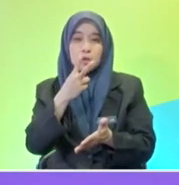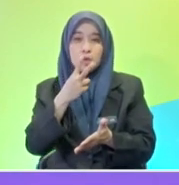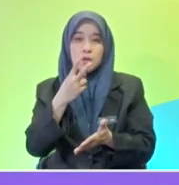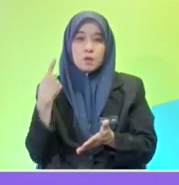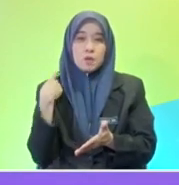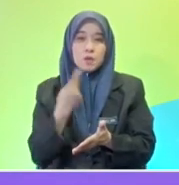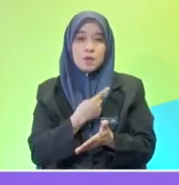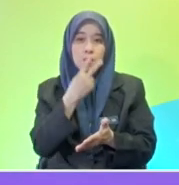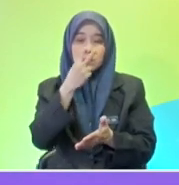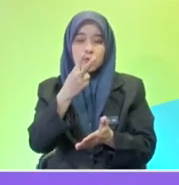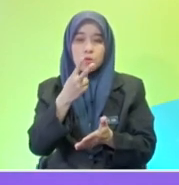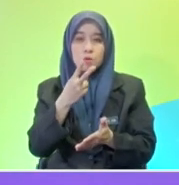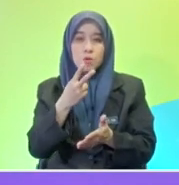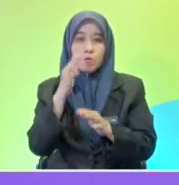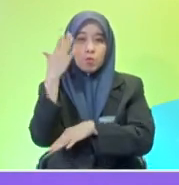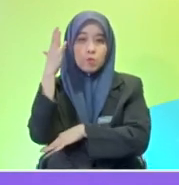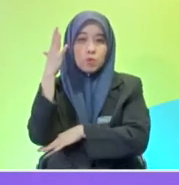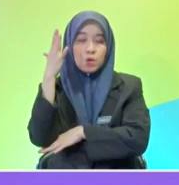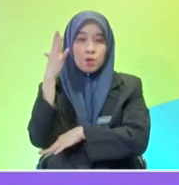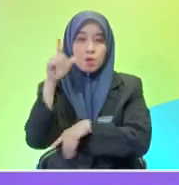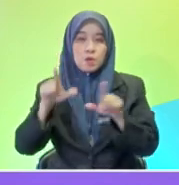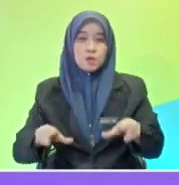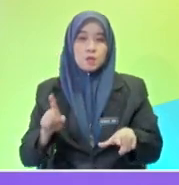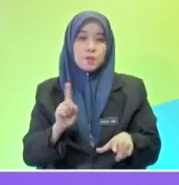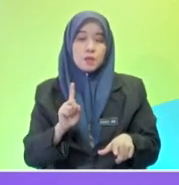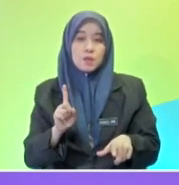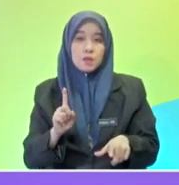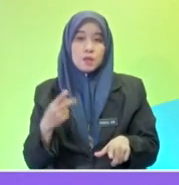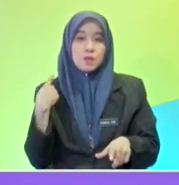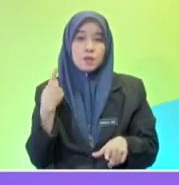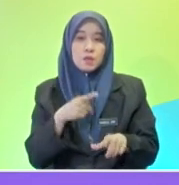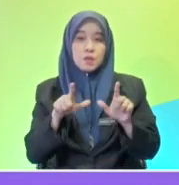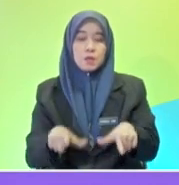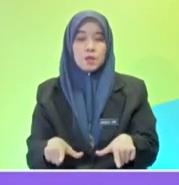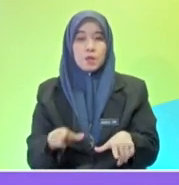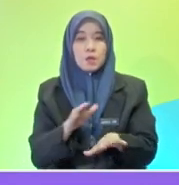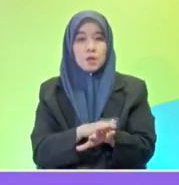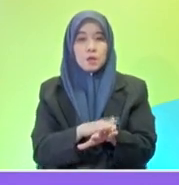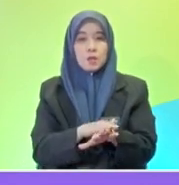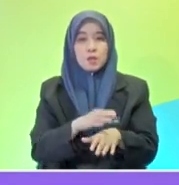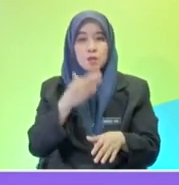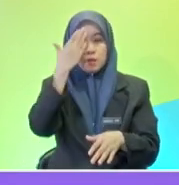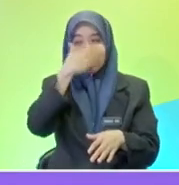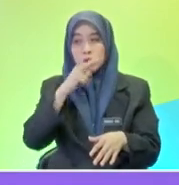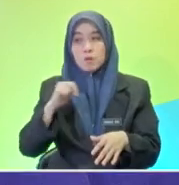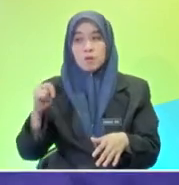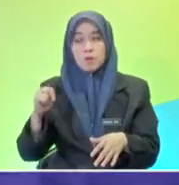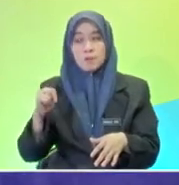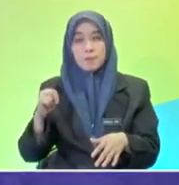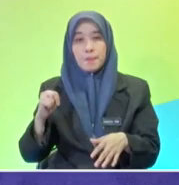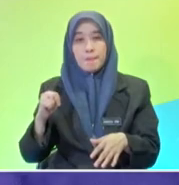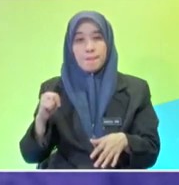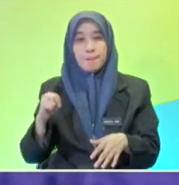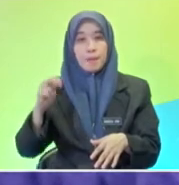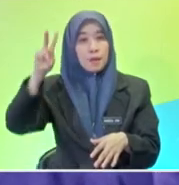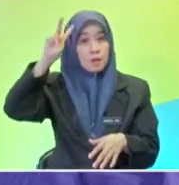tangkai pokok ni e okey kita nak letak kat mana kemudian kita letak di atas permukaan ya belakang dia okey Abang Kris dah